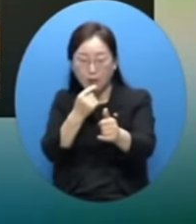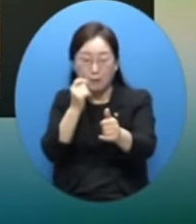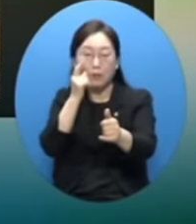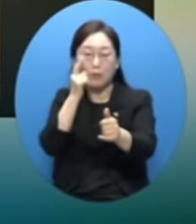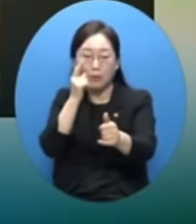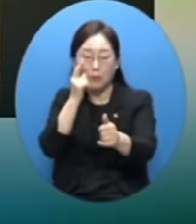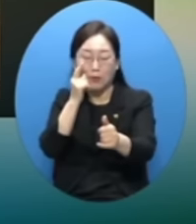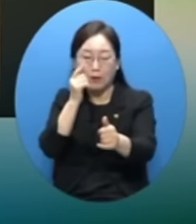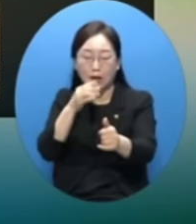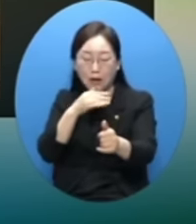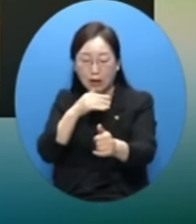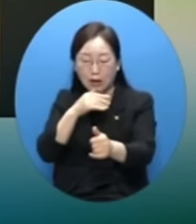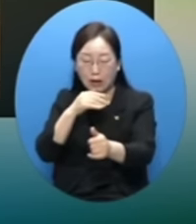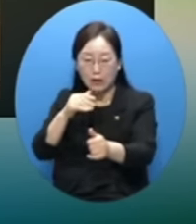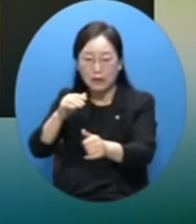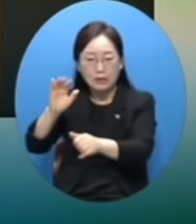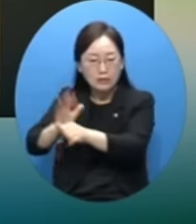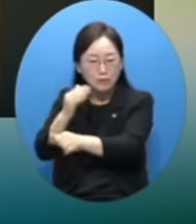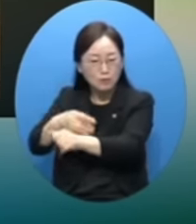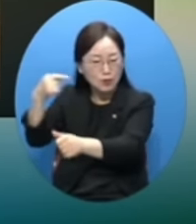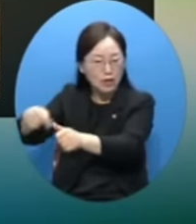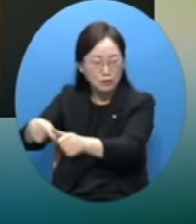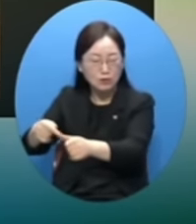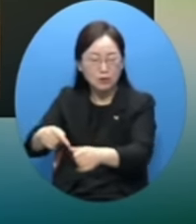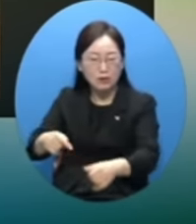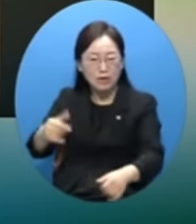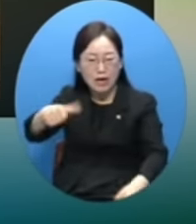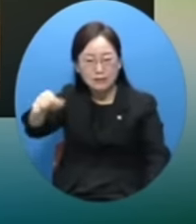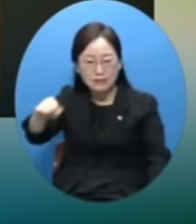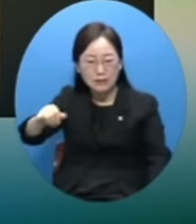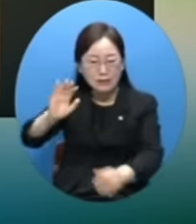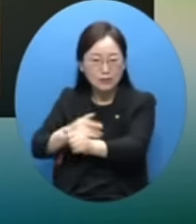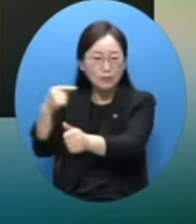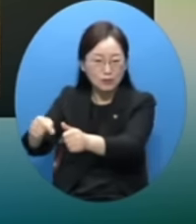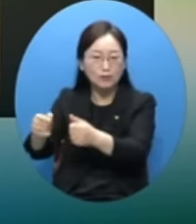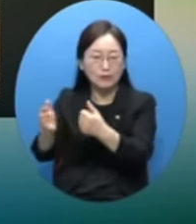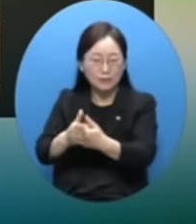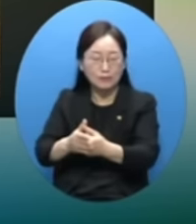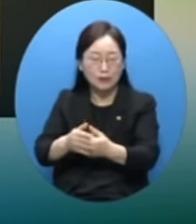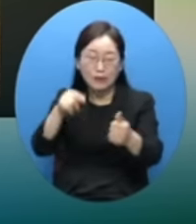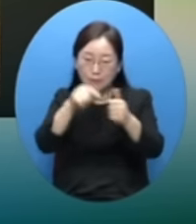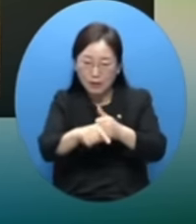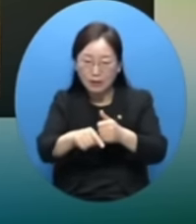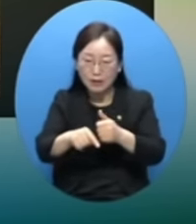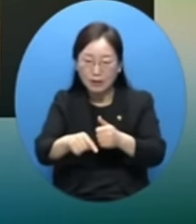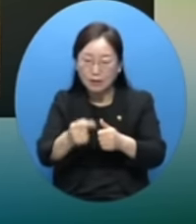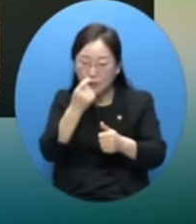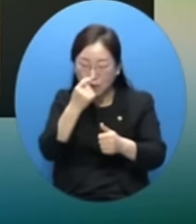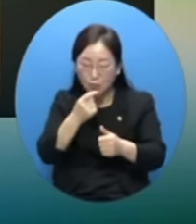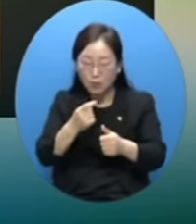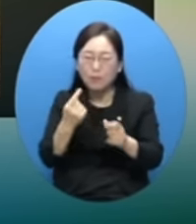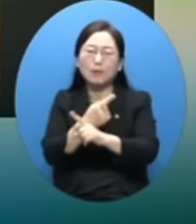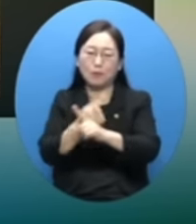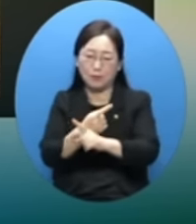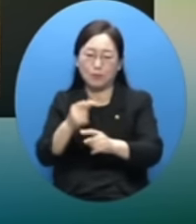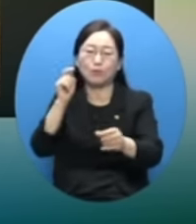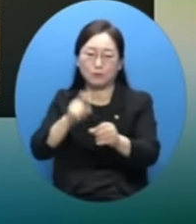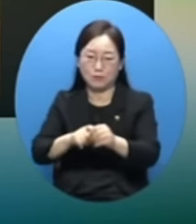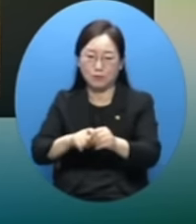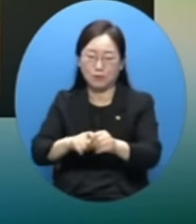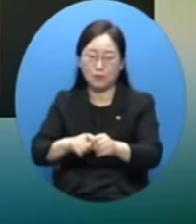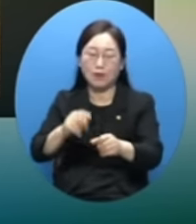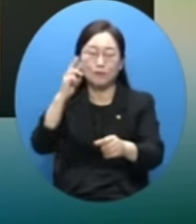원인을 자각하고 청소년 교육의 책임성을 절감하도록 하기 위해서 우리 아들은 미국에 묻혀있는 게 좋겠습니다. 그래서 필라델피아